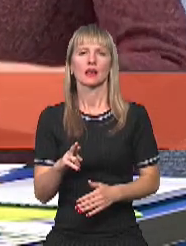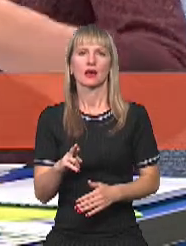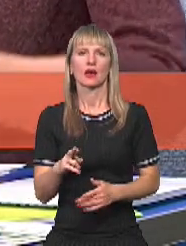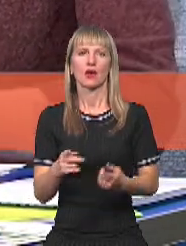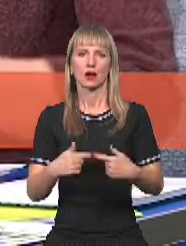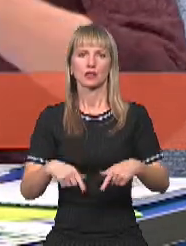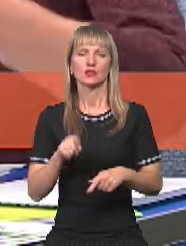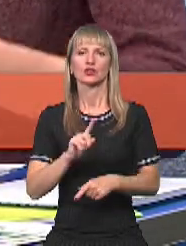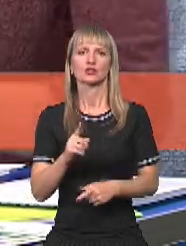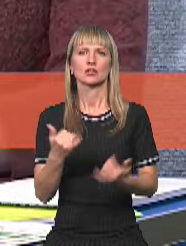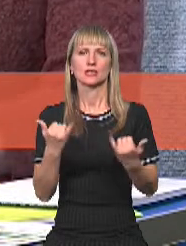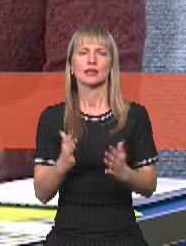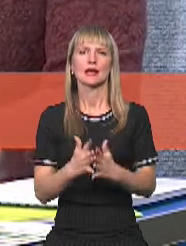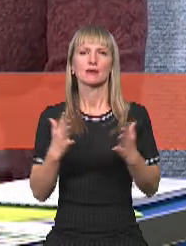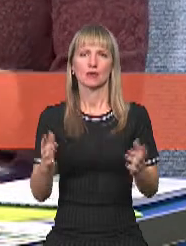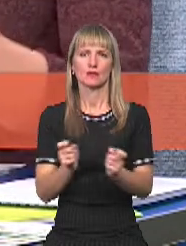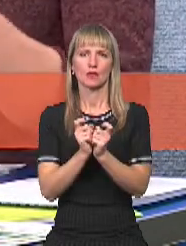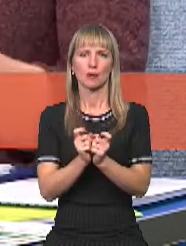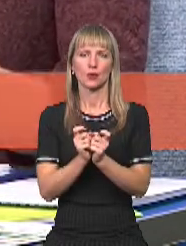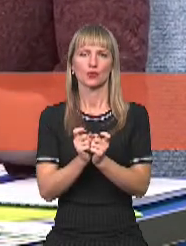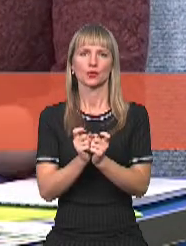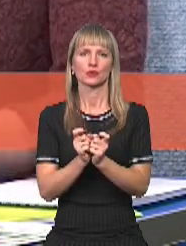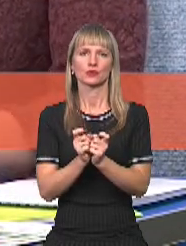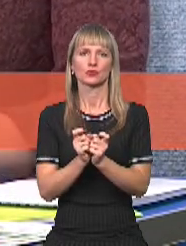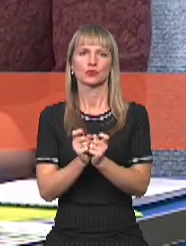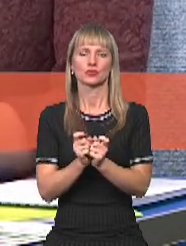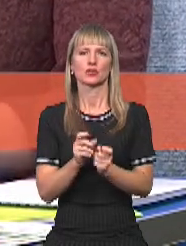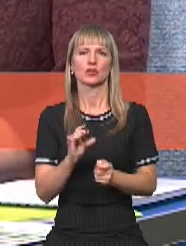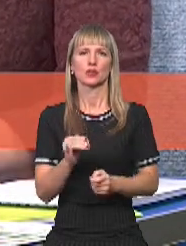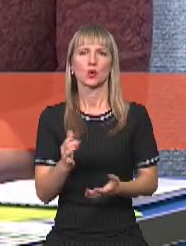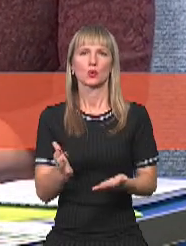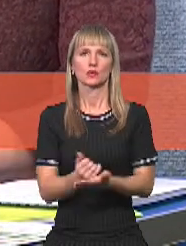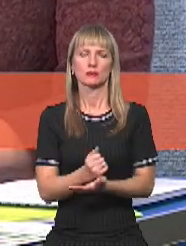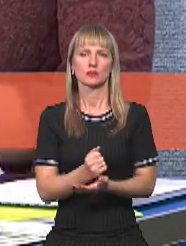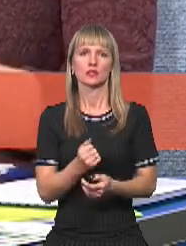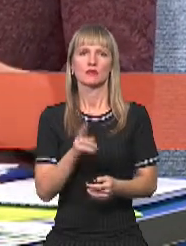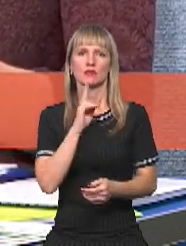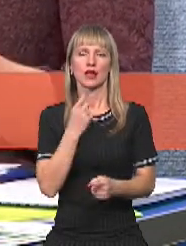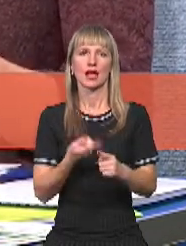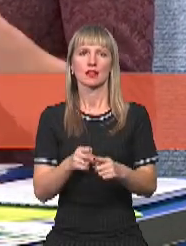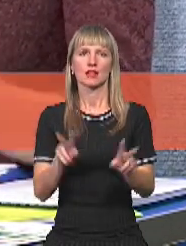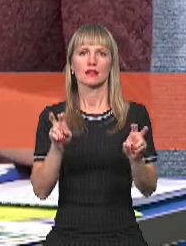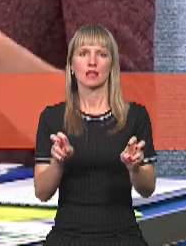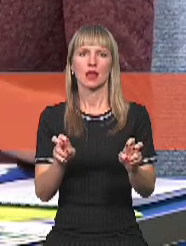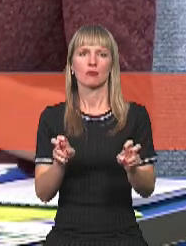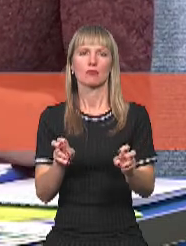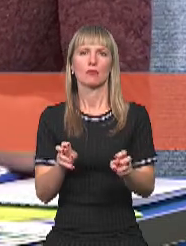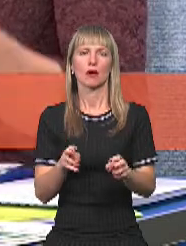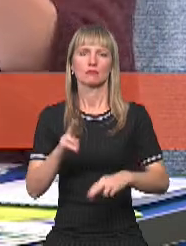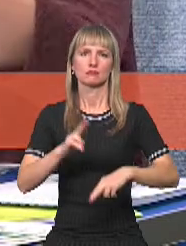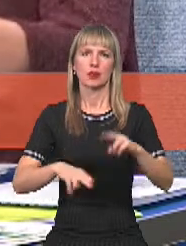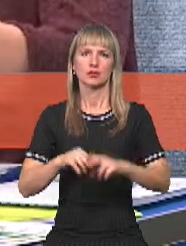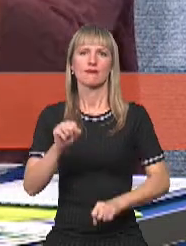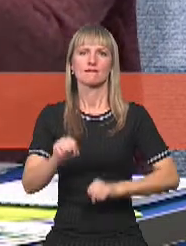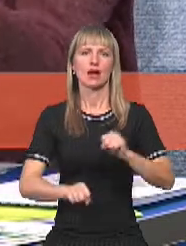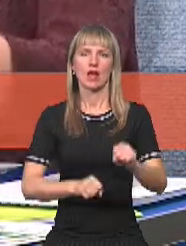організовують знову ті, що зараз найбільше виборюють і вже достатньо успішно. Ми пильнуємо цю тему в розбудову велоінфраструктури в